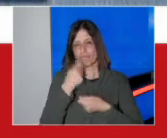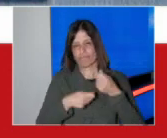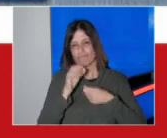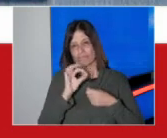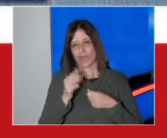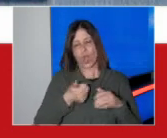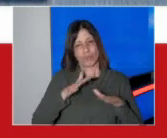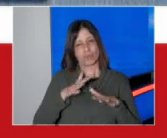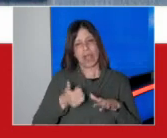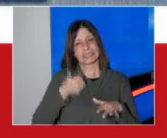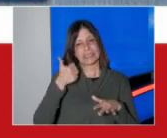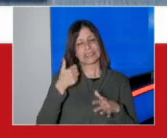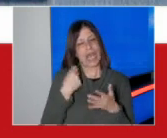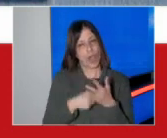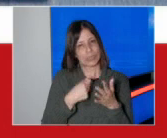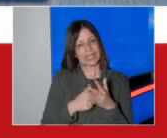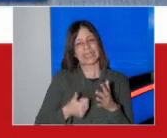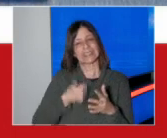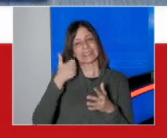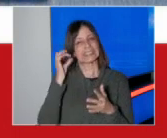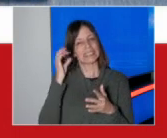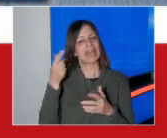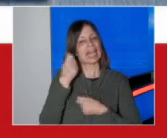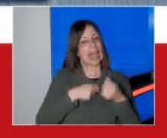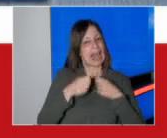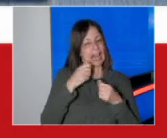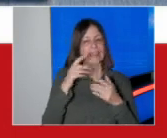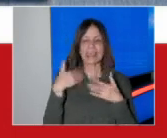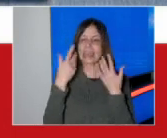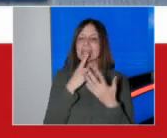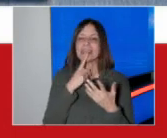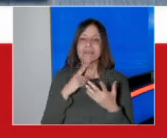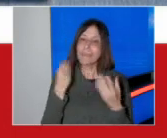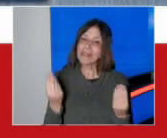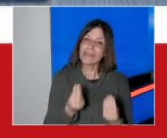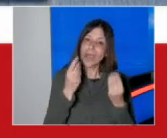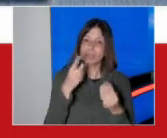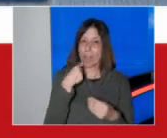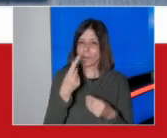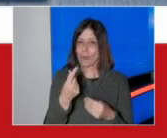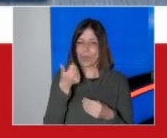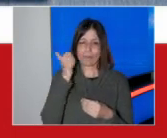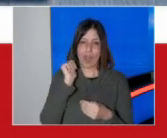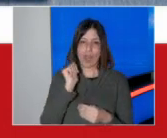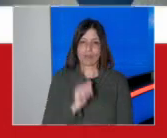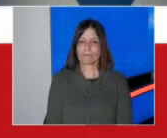של ראש הממשלה, שר האוצר ושרת הכלכלה, אז בואו ניתן לכם טעימה מהדברים שהם אמרו, אך אמש,